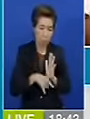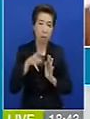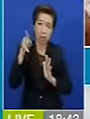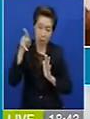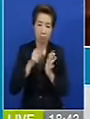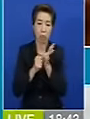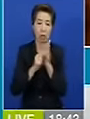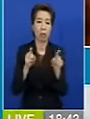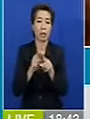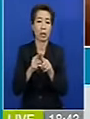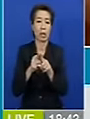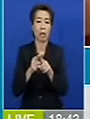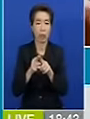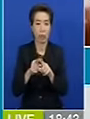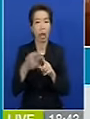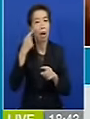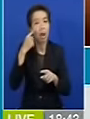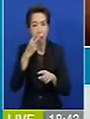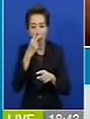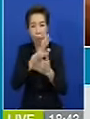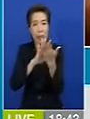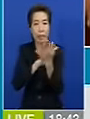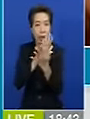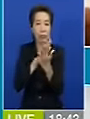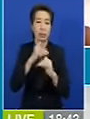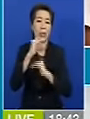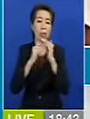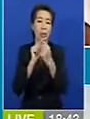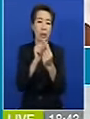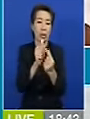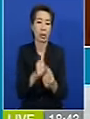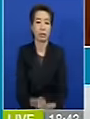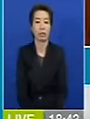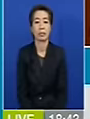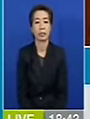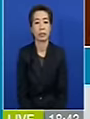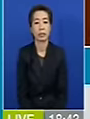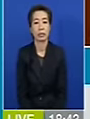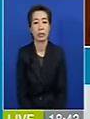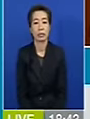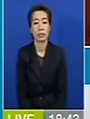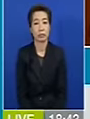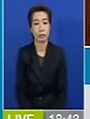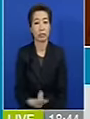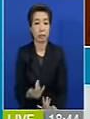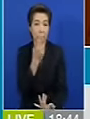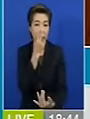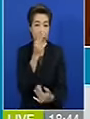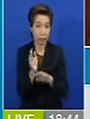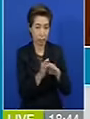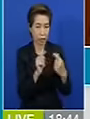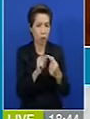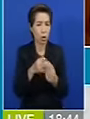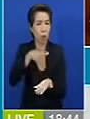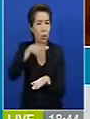การเพื่อประโยชน์ของแต่ละฝ่ายบ้านเมืองก็จะได้เดินหน้าและต่อเนื่องกับเรื่องของ